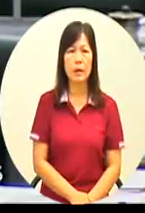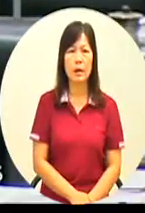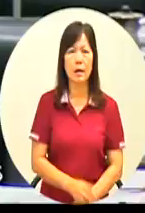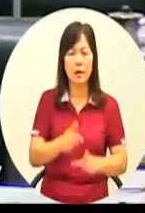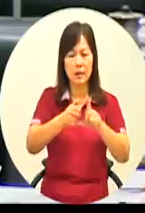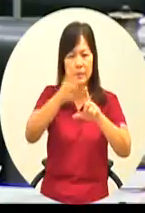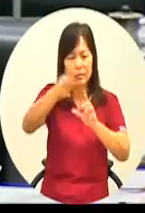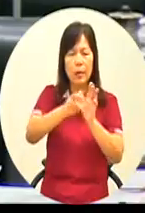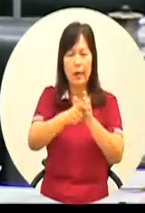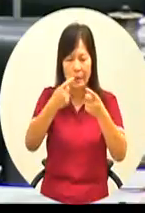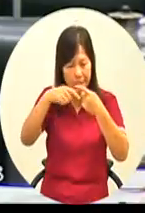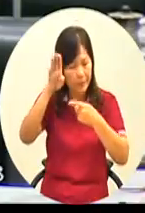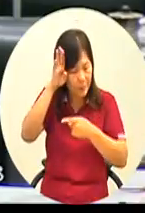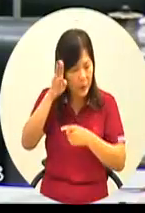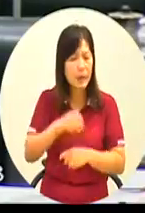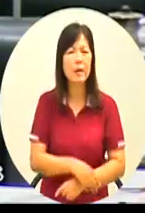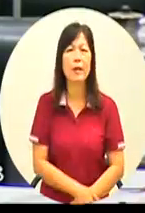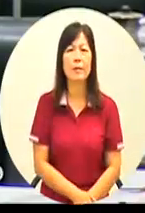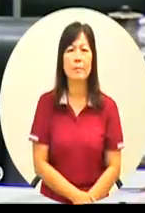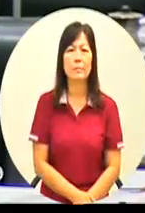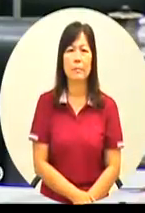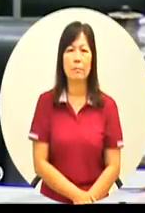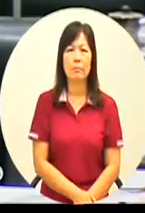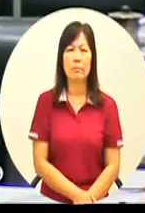好意思哈，让你们 好，请坐。